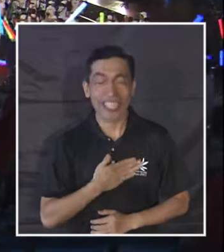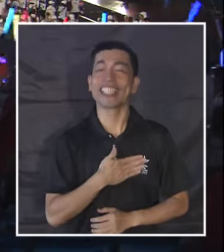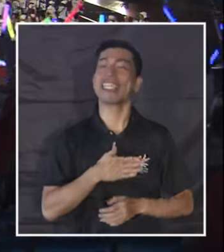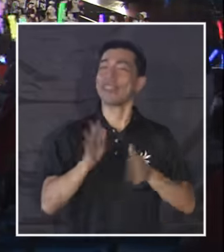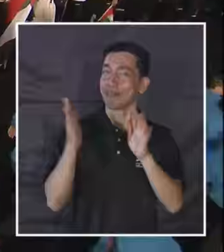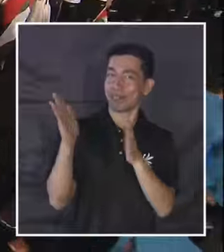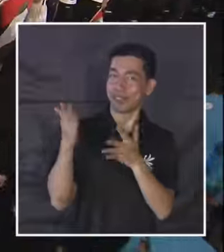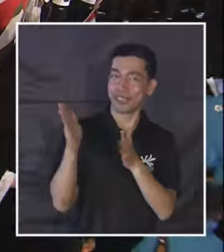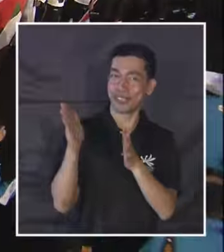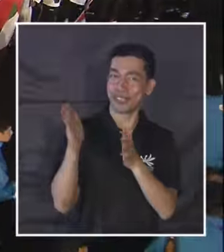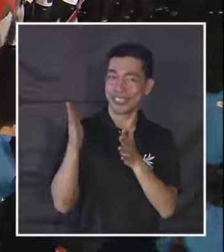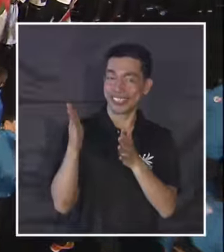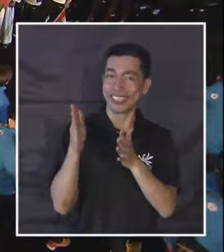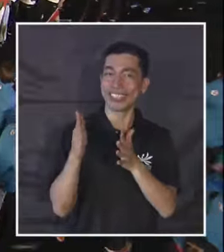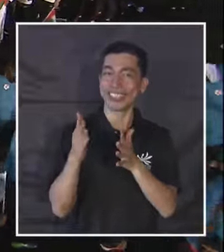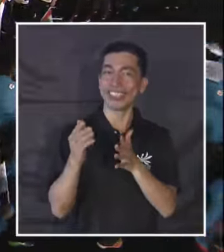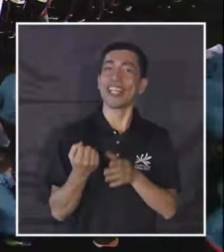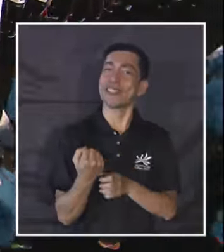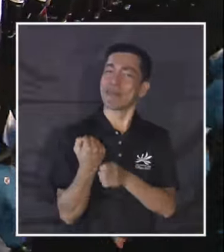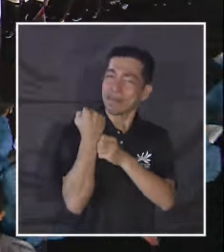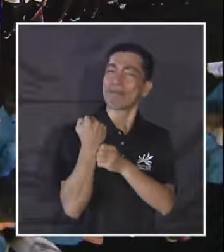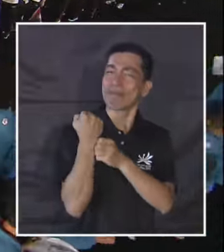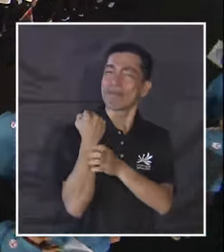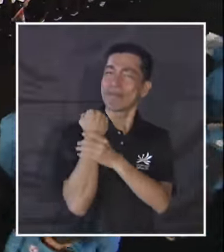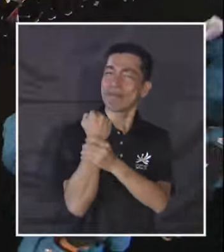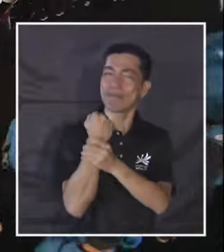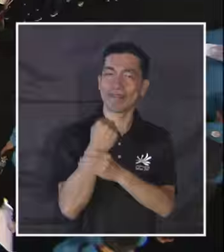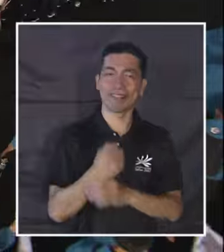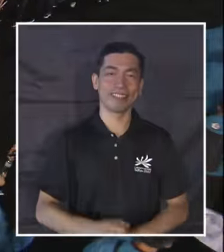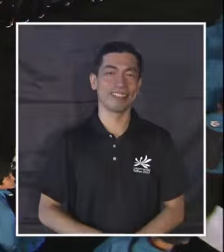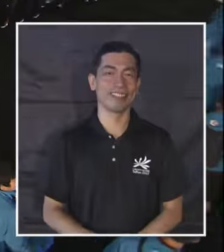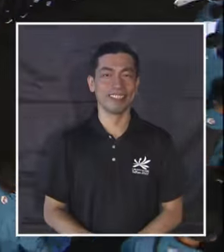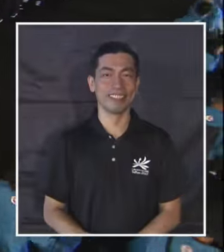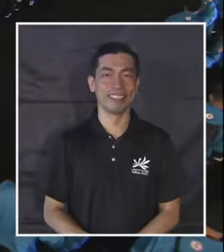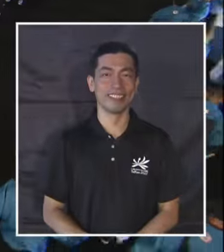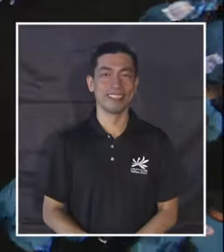他们多多的打气加油。